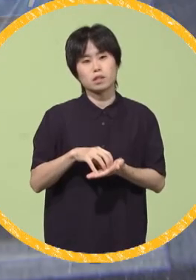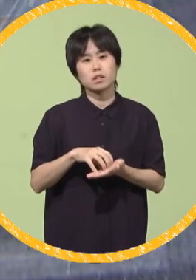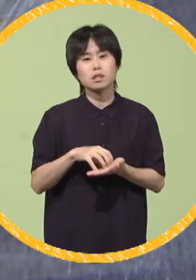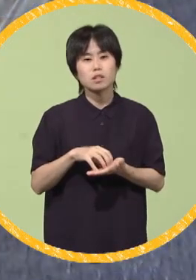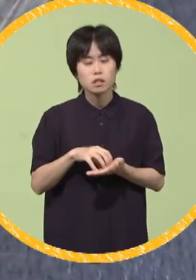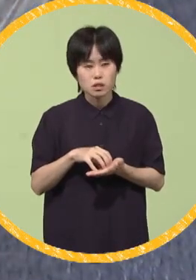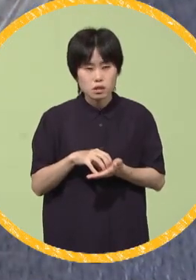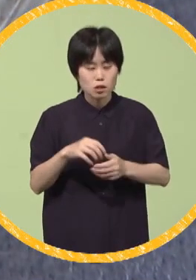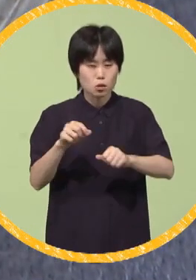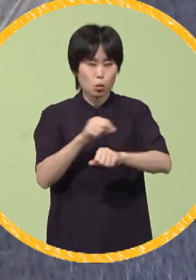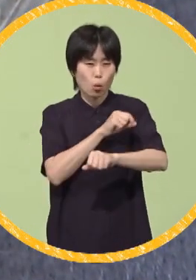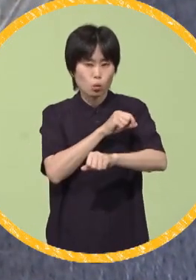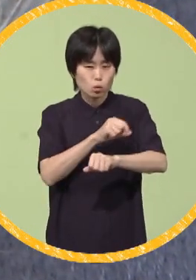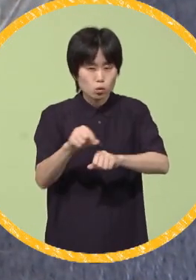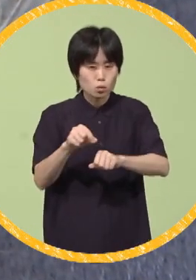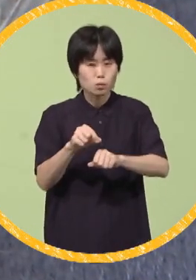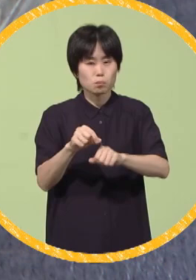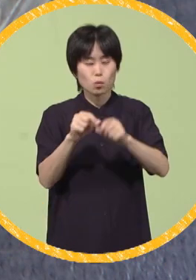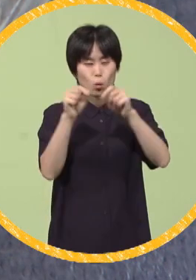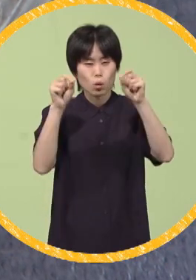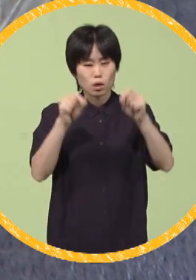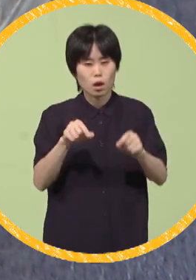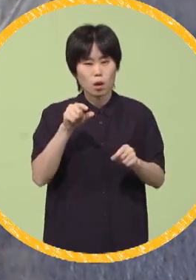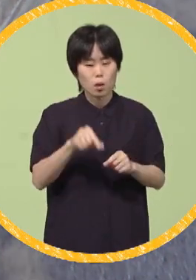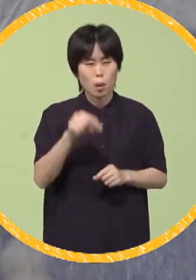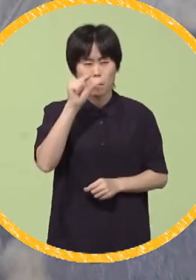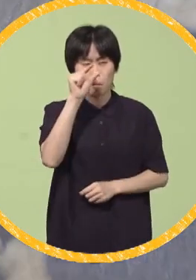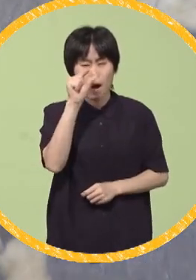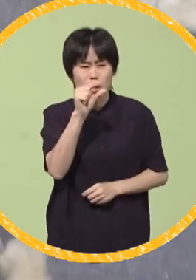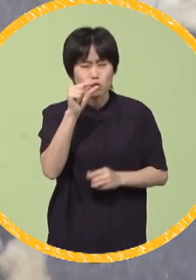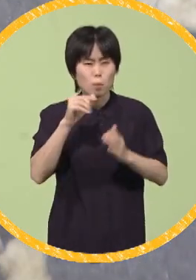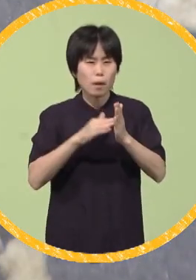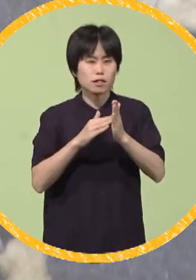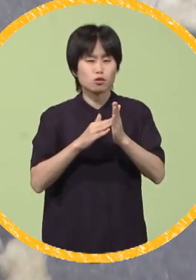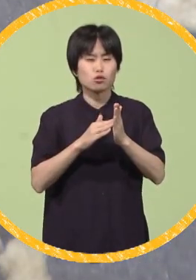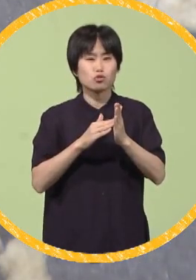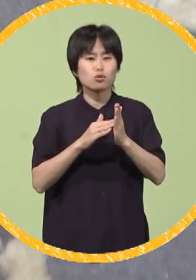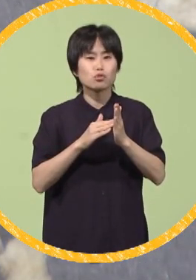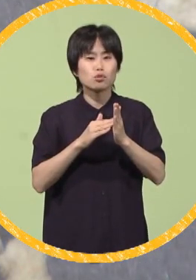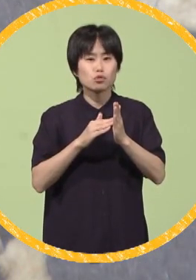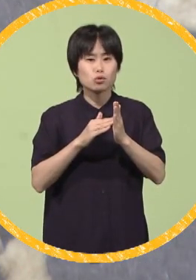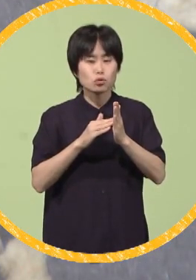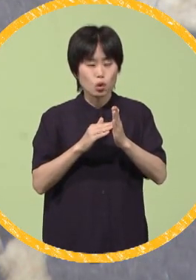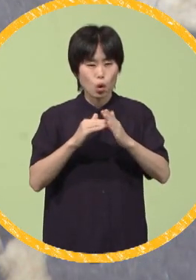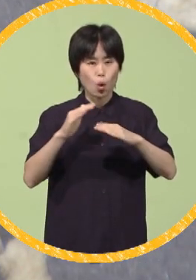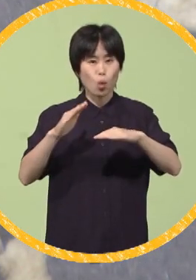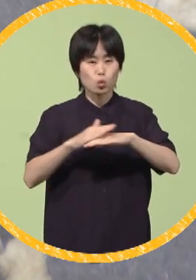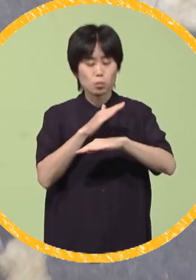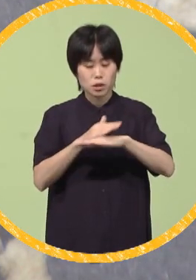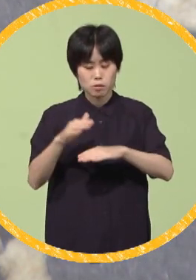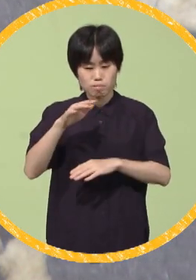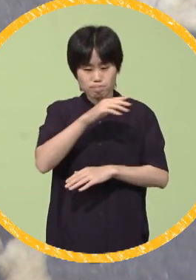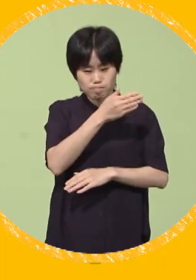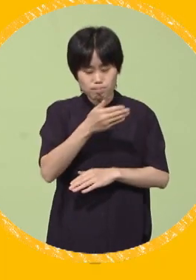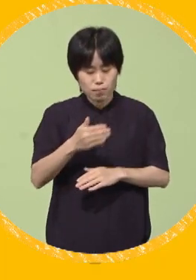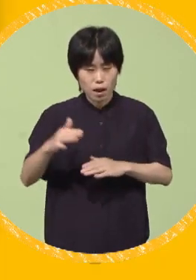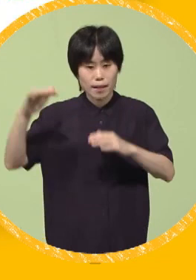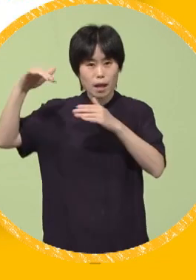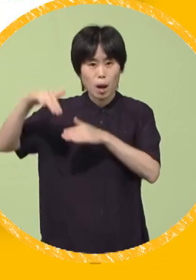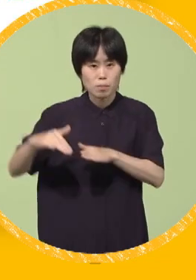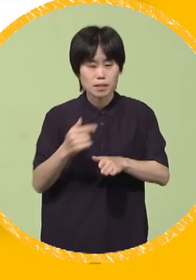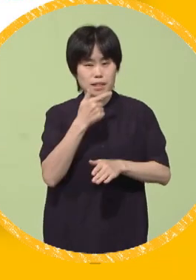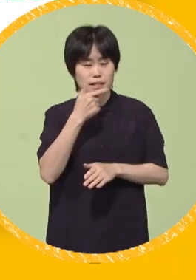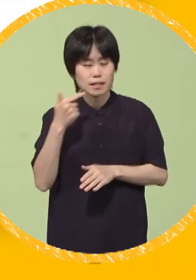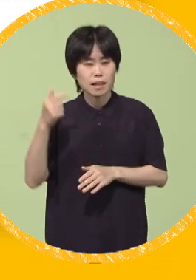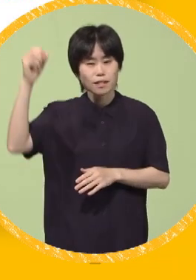中でも特に問題とされるのがマイクロプラスチック。海に流れ込んだプラゴミが波や紫外線の影